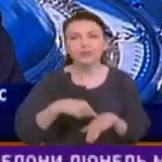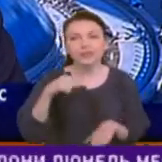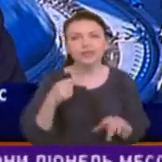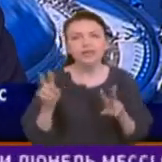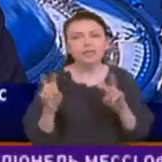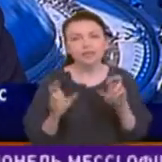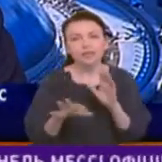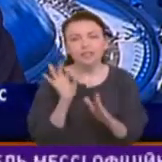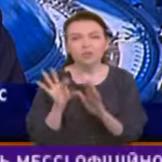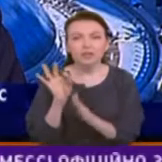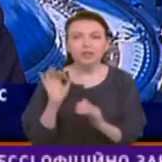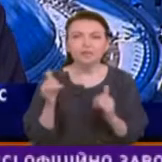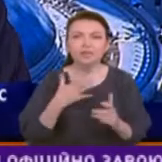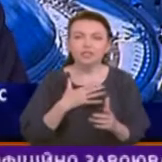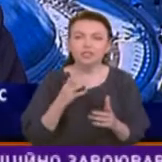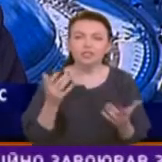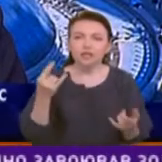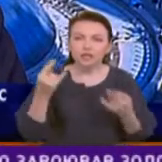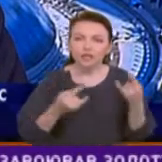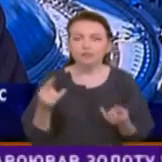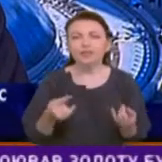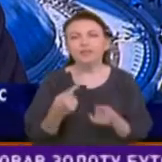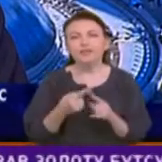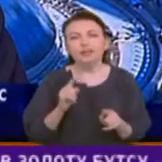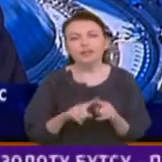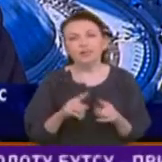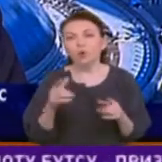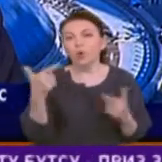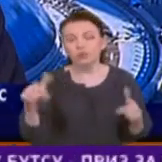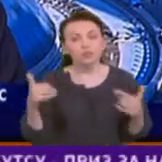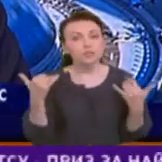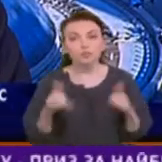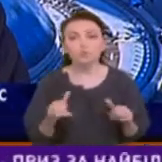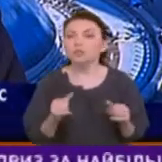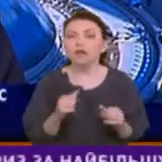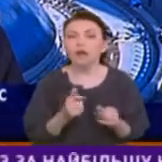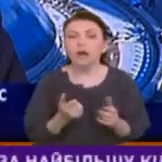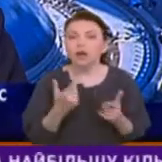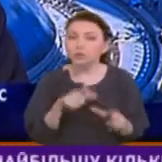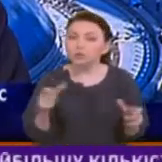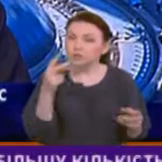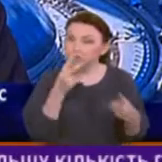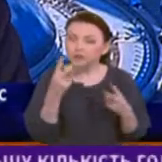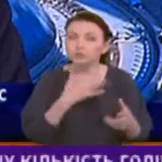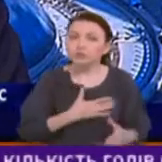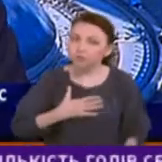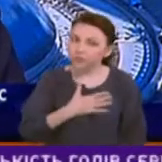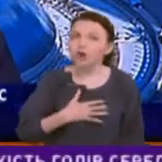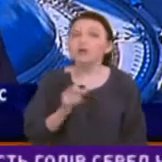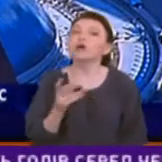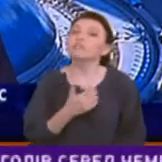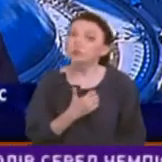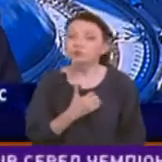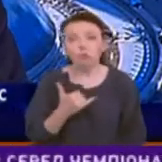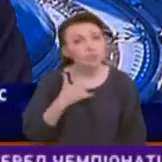теми, які ми обираємо для наших ефірів. І хоча от гості дивуються, от бачите, люди от дивляться, переживають. А як ви хотіли? У